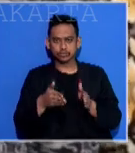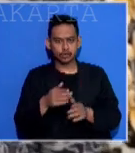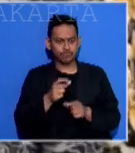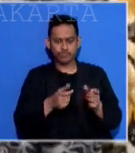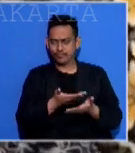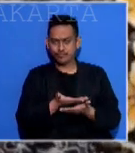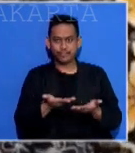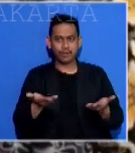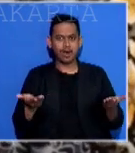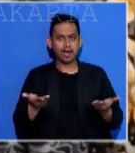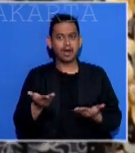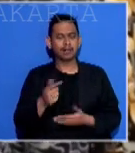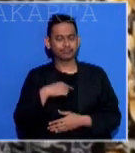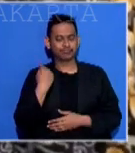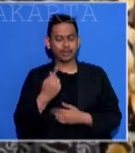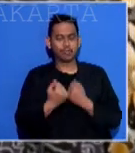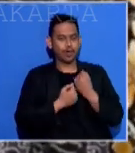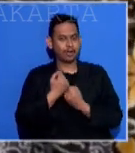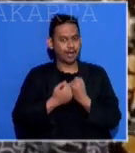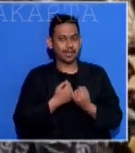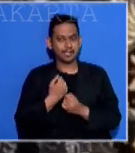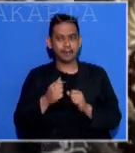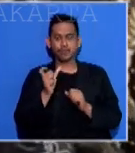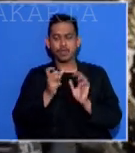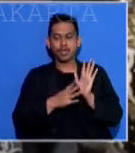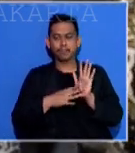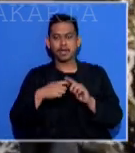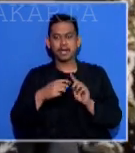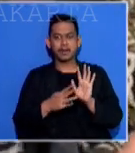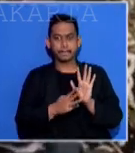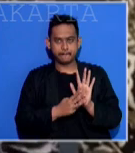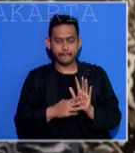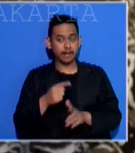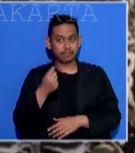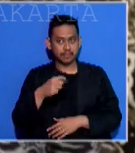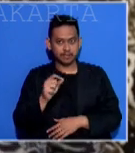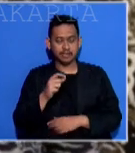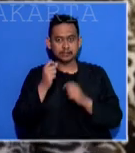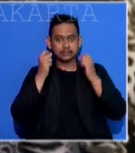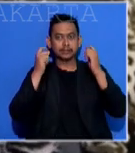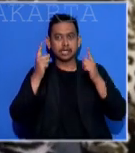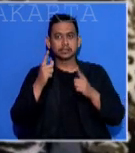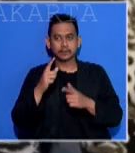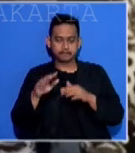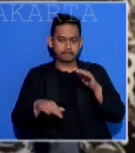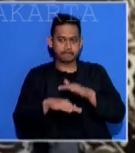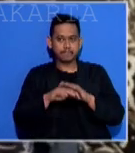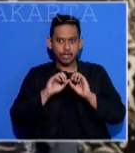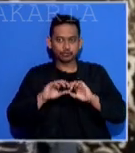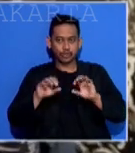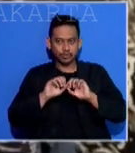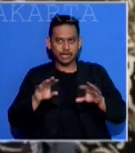yang terkait dengan UMKM. Tadi saya menyadari sepenuhnya juga dan tadi sudah sampaikan. Nanti yang lebih